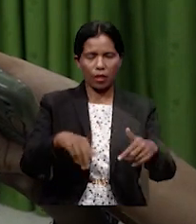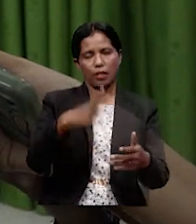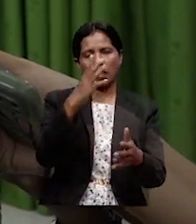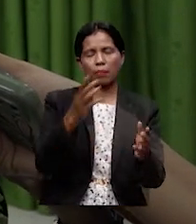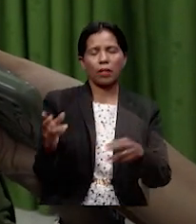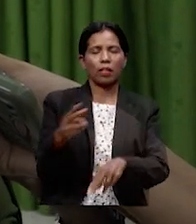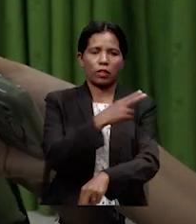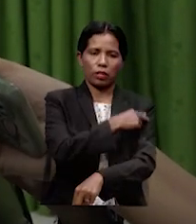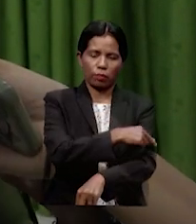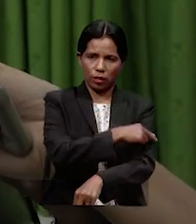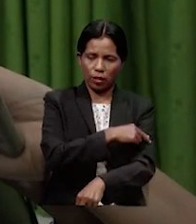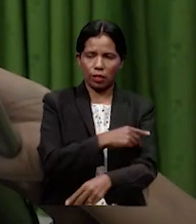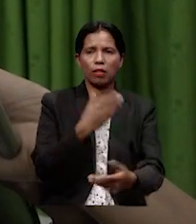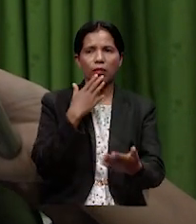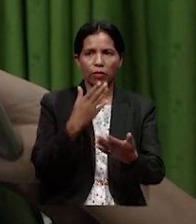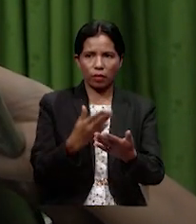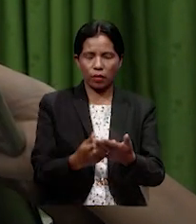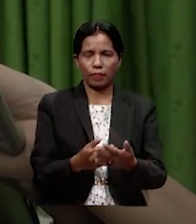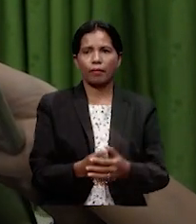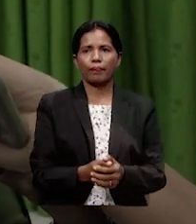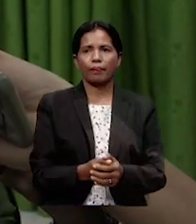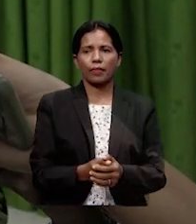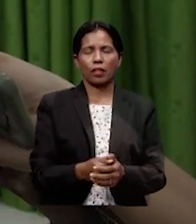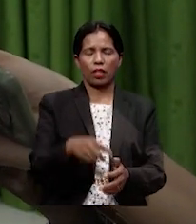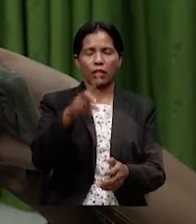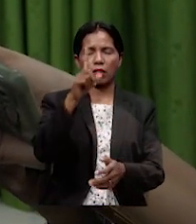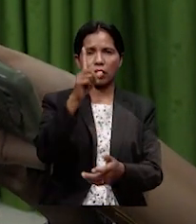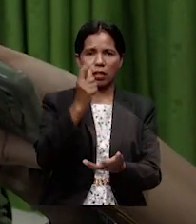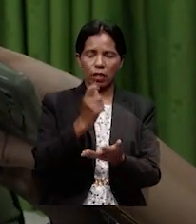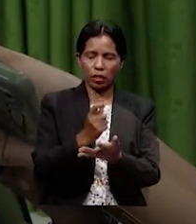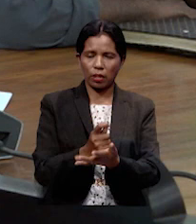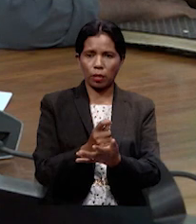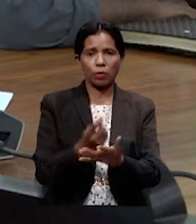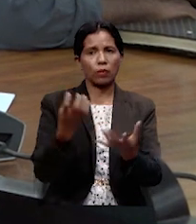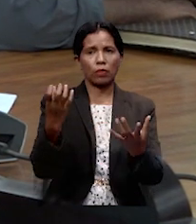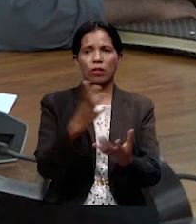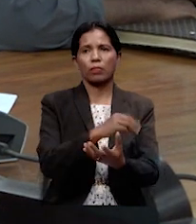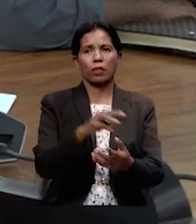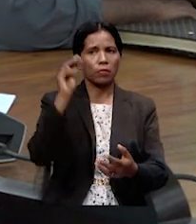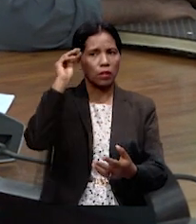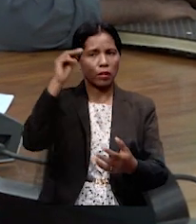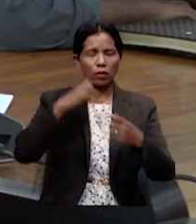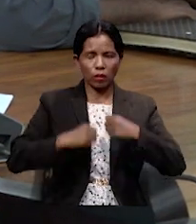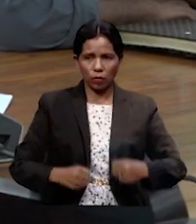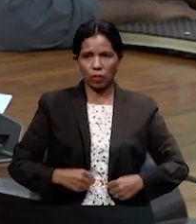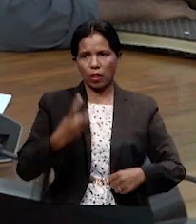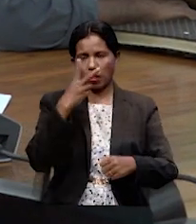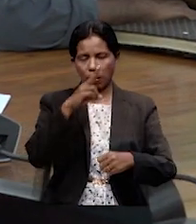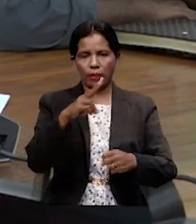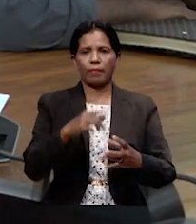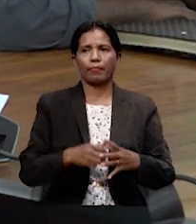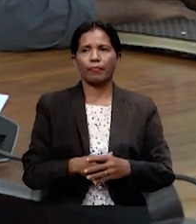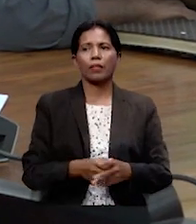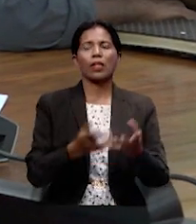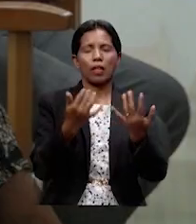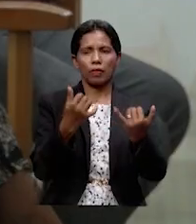dia kane son hiau explica mai be por volta de mil ital pacientes maka durante ni Ministério de Saúde trata hela.